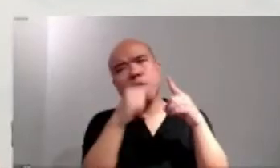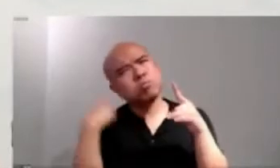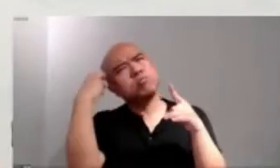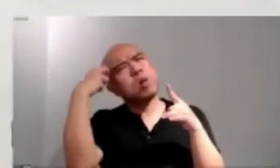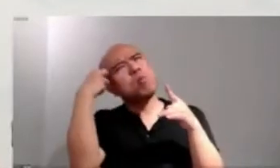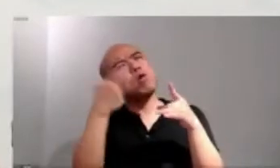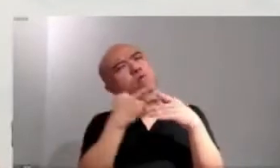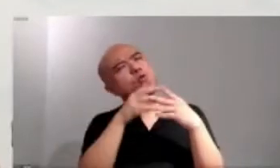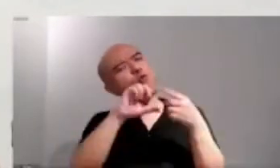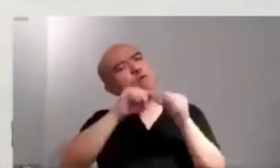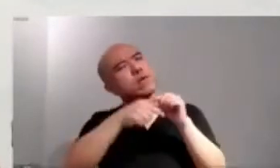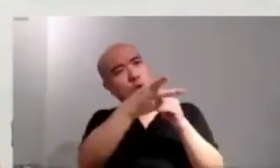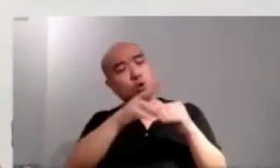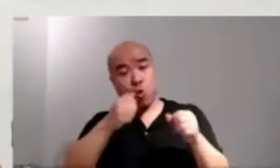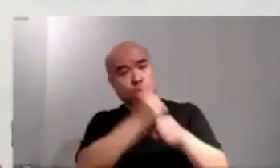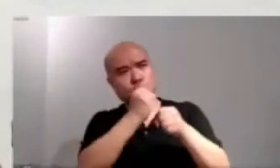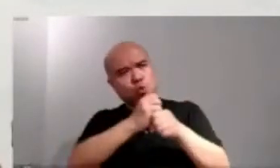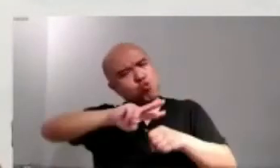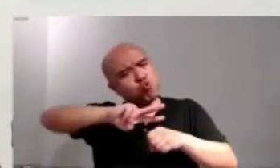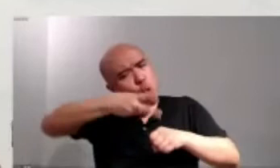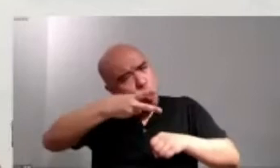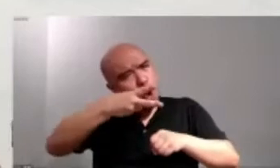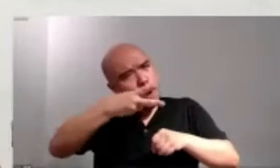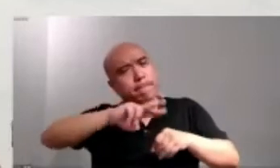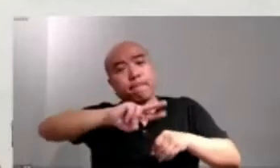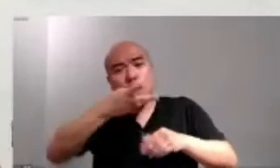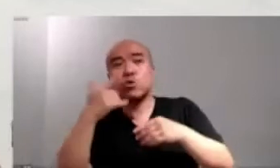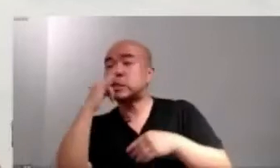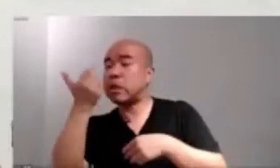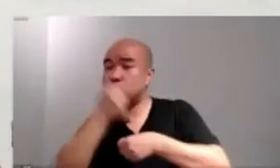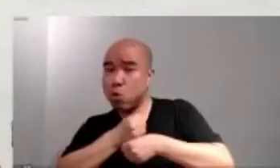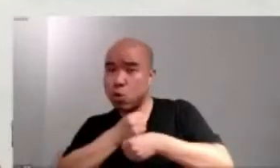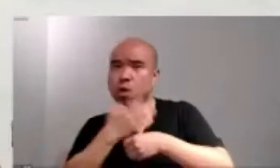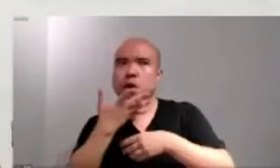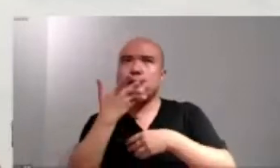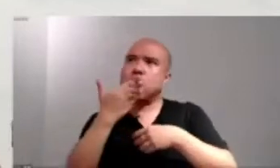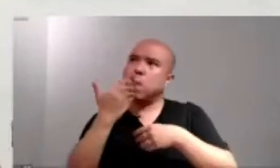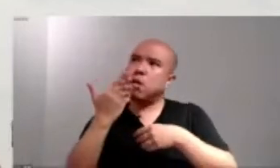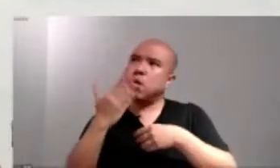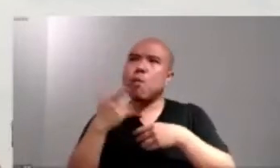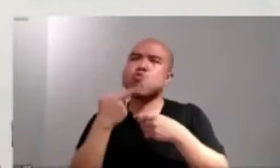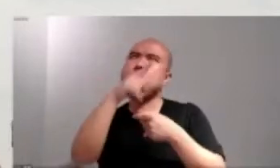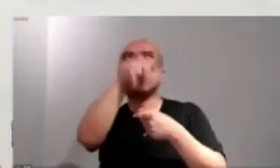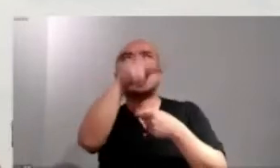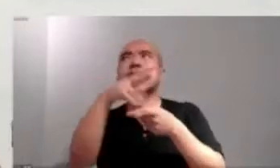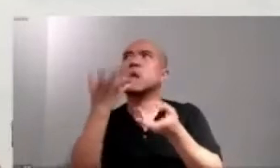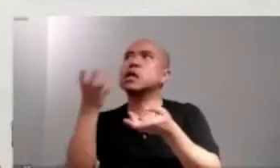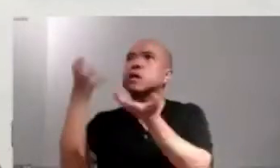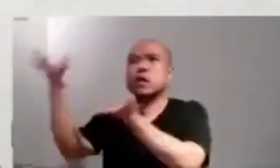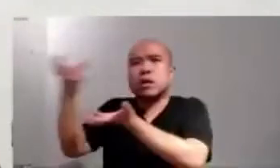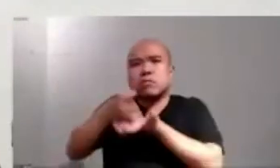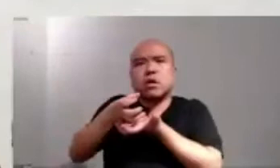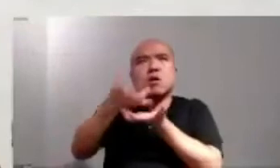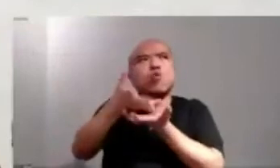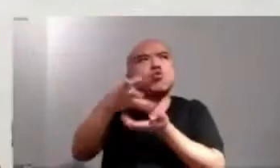緊一啲失業嘅人士點樣可以唔使資本俾到一啲貨物佢哋喺網上面購買，即係去買啦、去